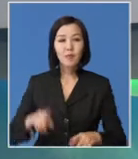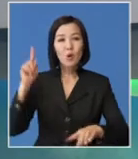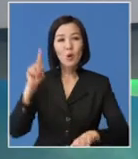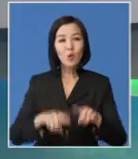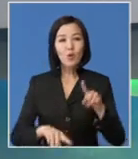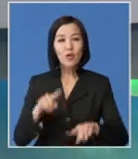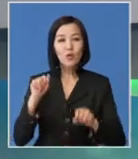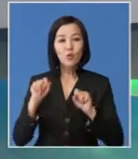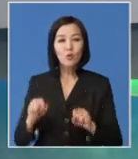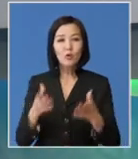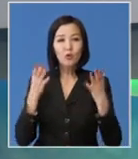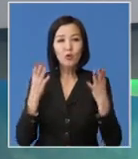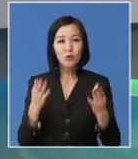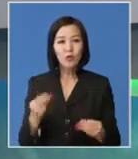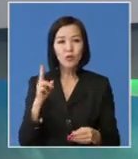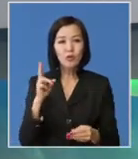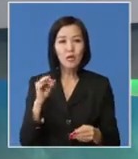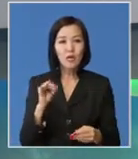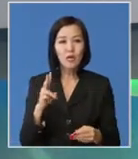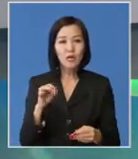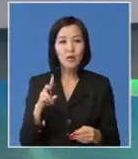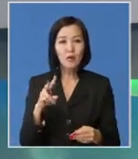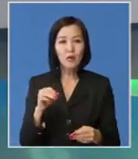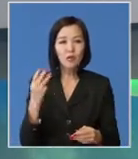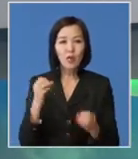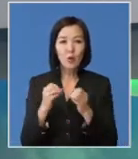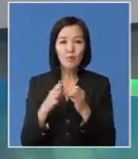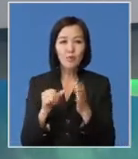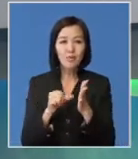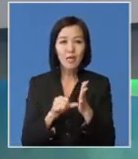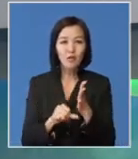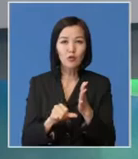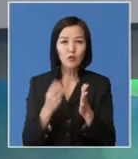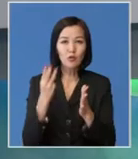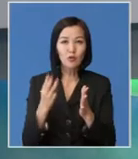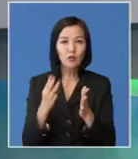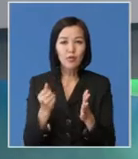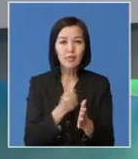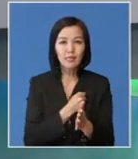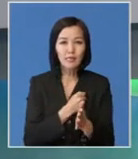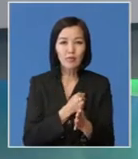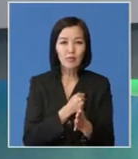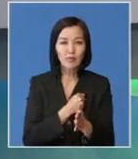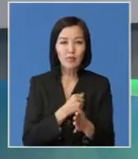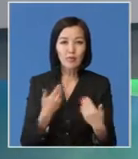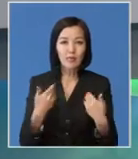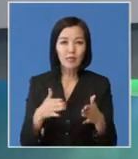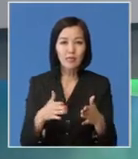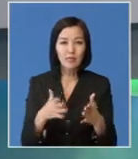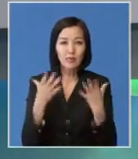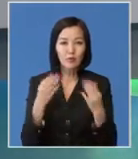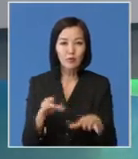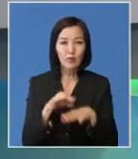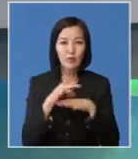Отан қорғаушылар күніне орай Қарабұлақтағы 15-603 әскери бөлімінде ашық есік күні өтті. Шараға жиналғандар әскери бөлімнен